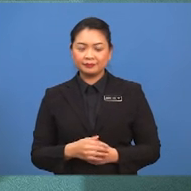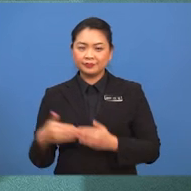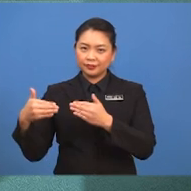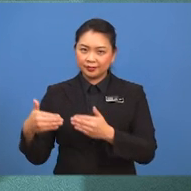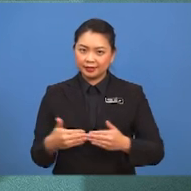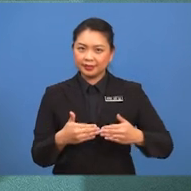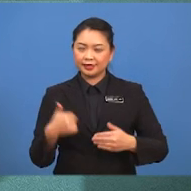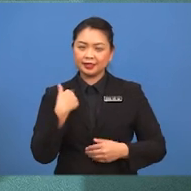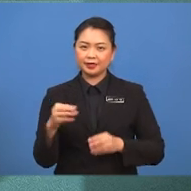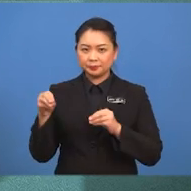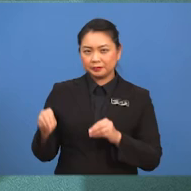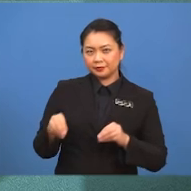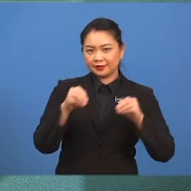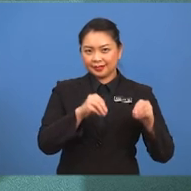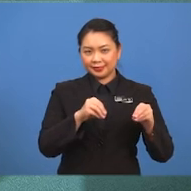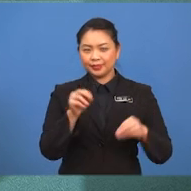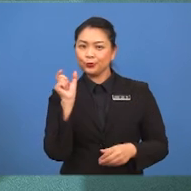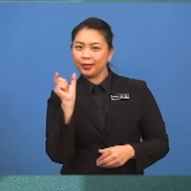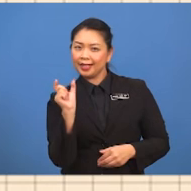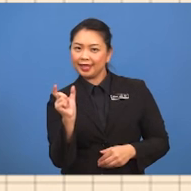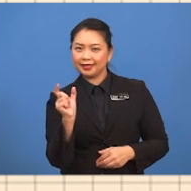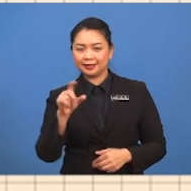Seterusnya kita beralih kepada julat.